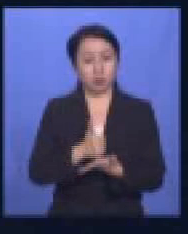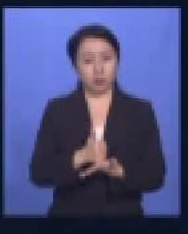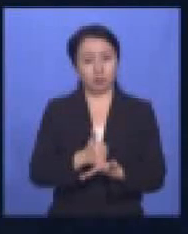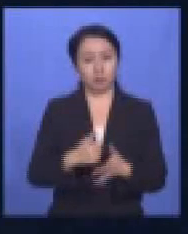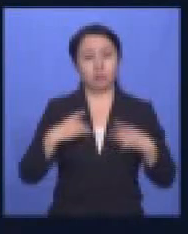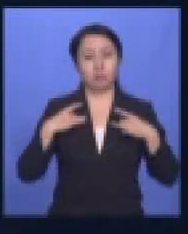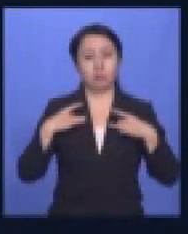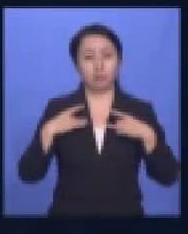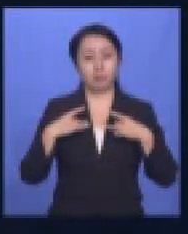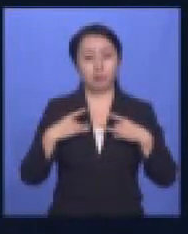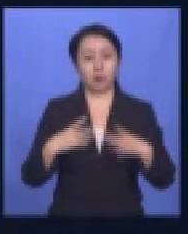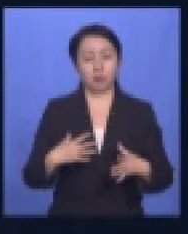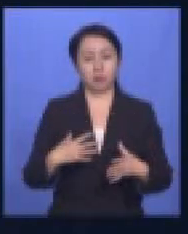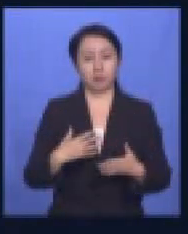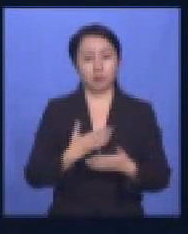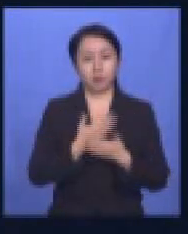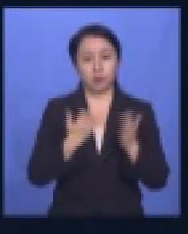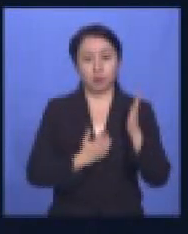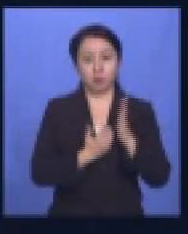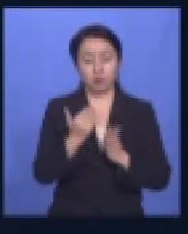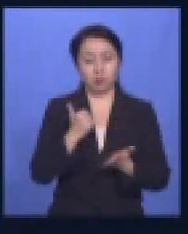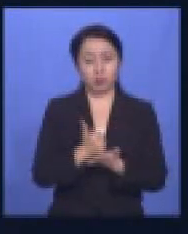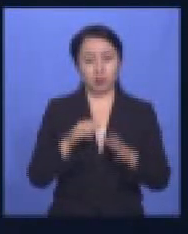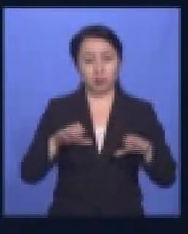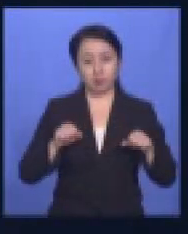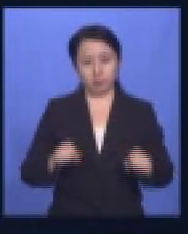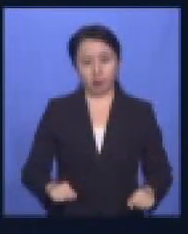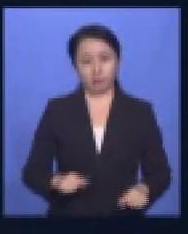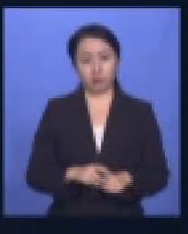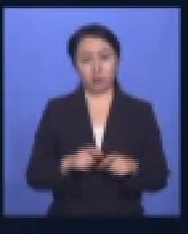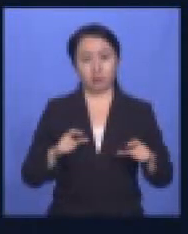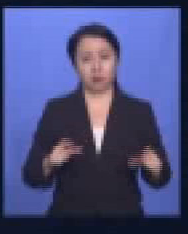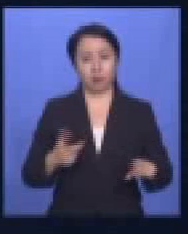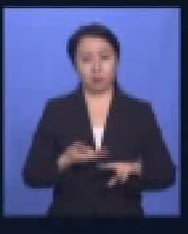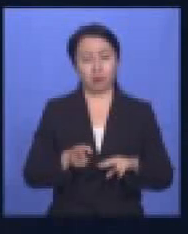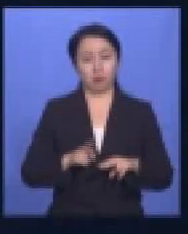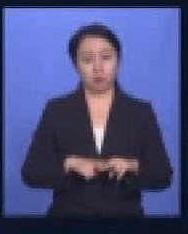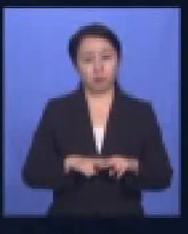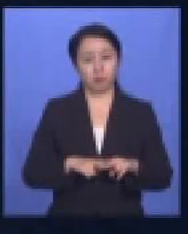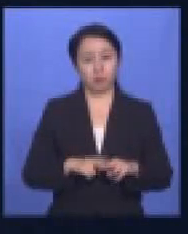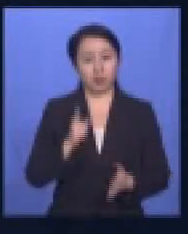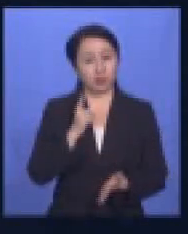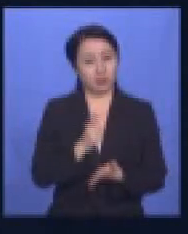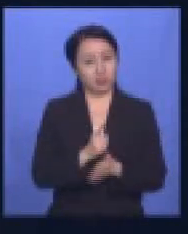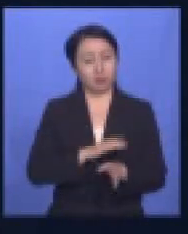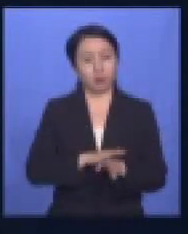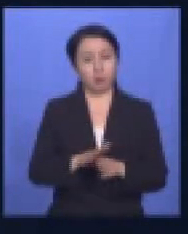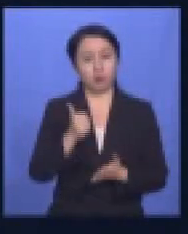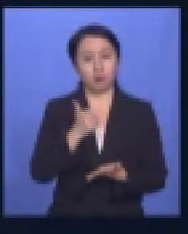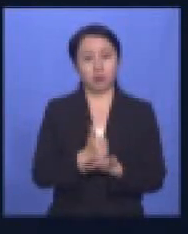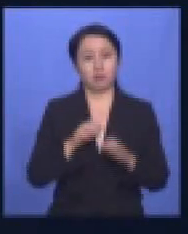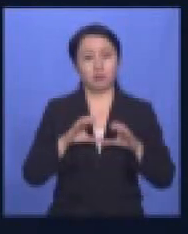праздником. Нет выше конституционных прав человека, поэтому мы должны соблюдать